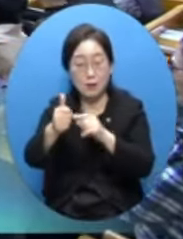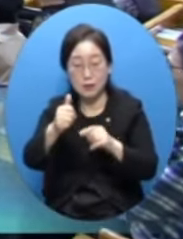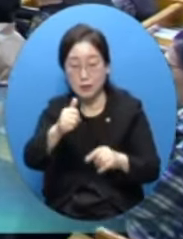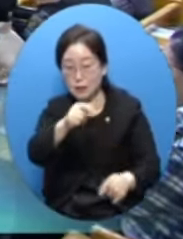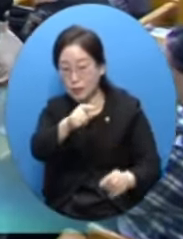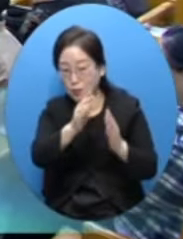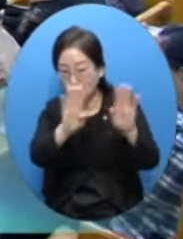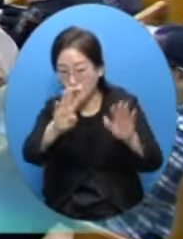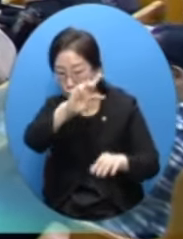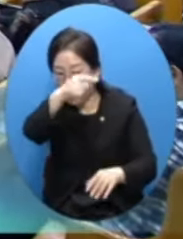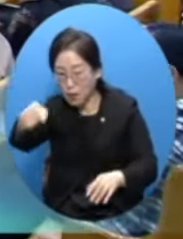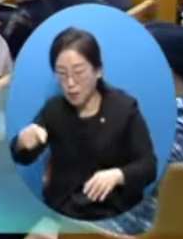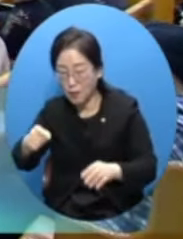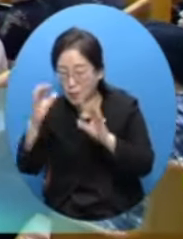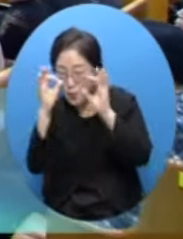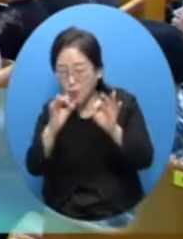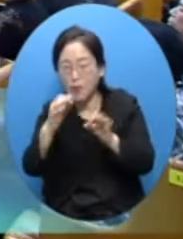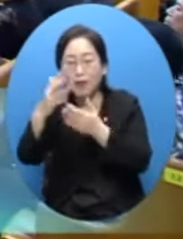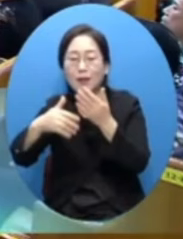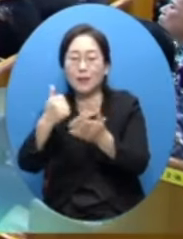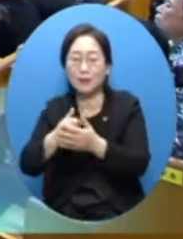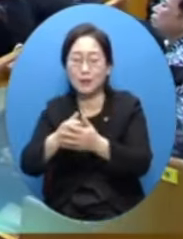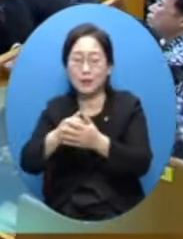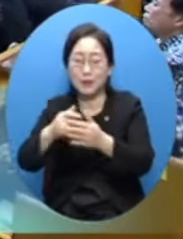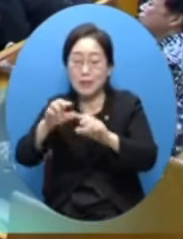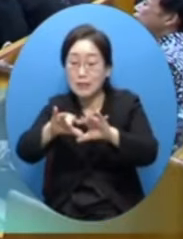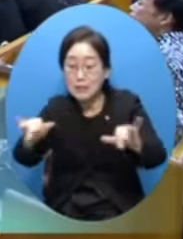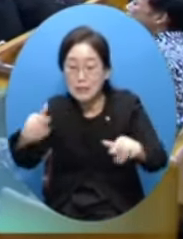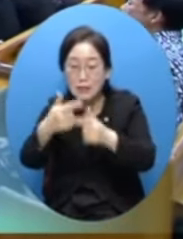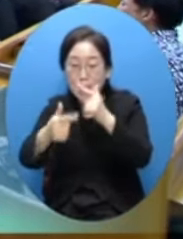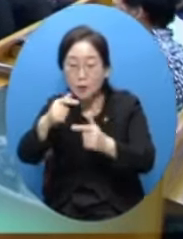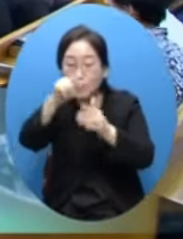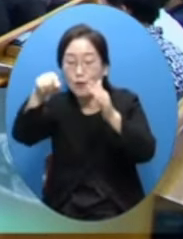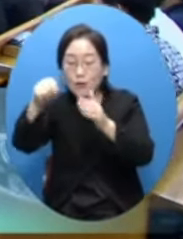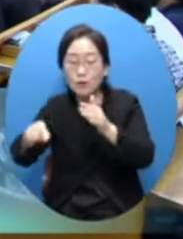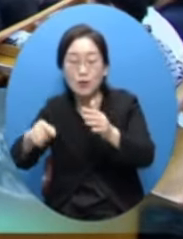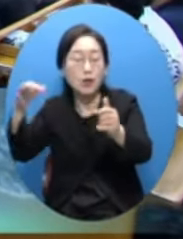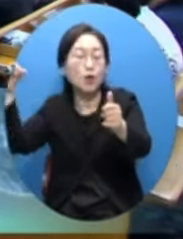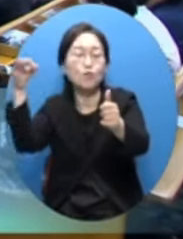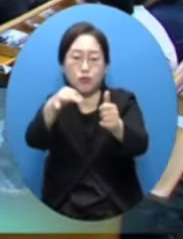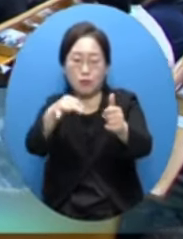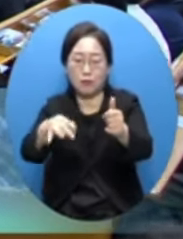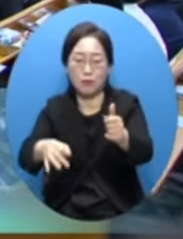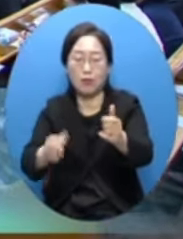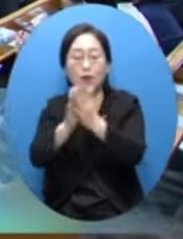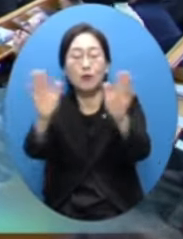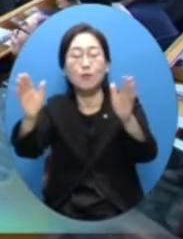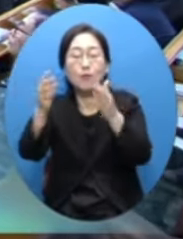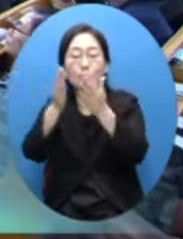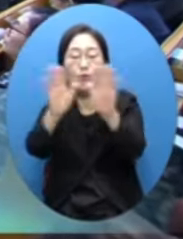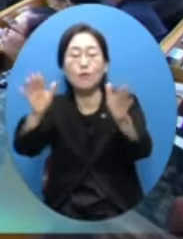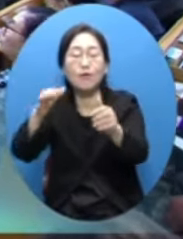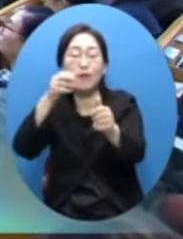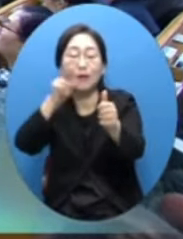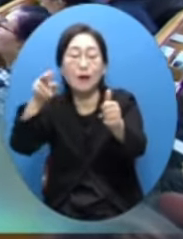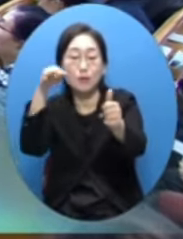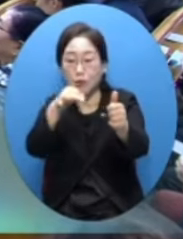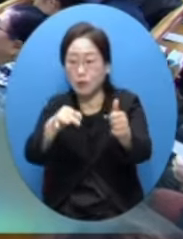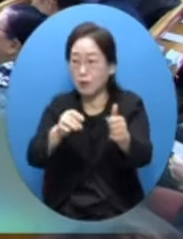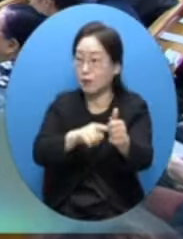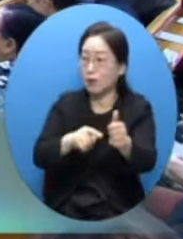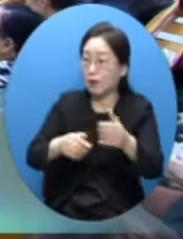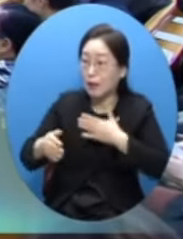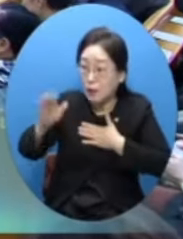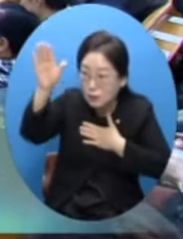것을 보신지라. 하나님이 떨기나무 가운데서 그를 불러 이르시되 모세야 모세야 하시매 그가 이르되 내가